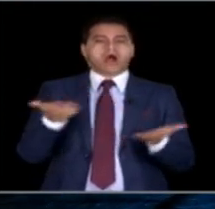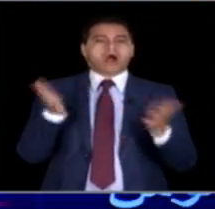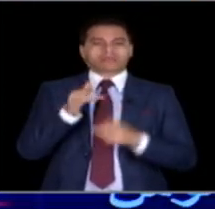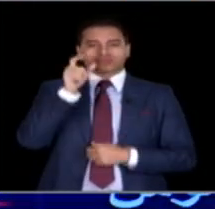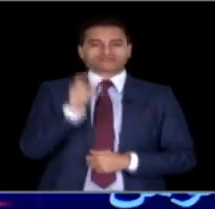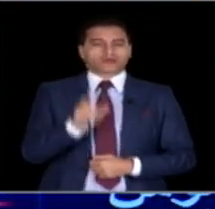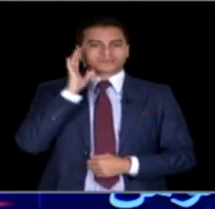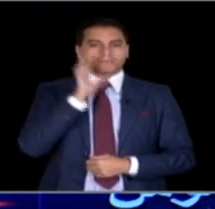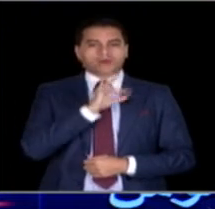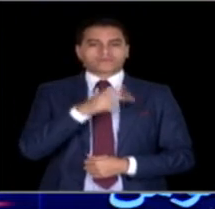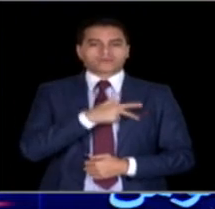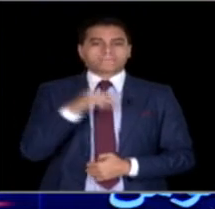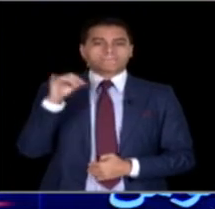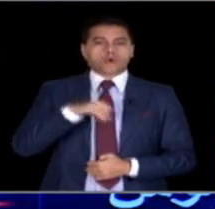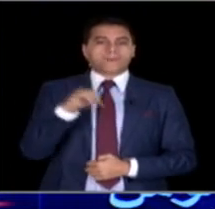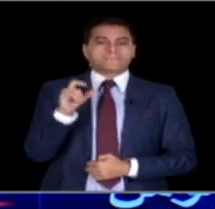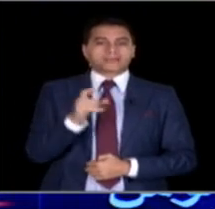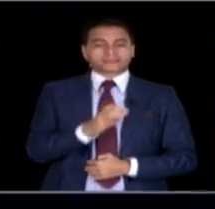2023؟ مؤمن